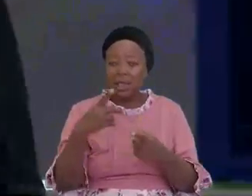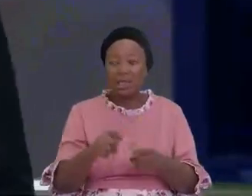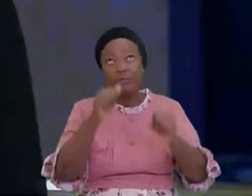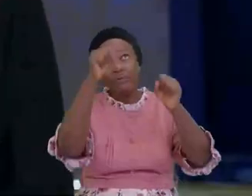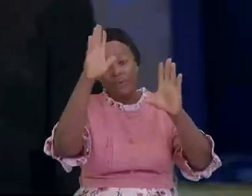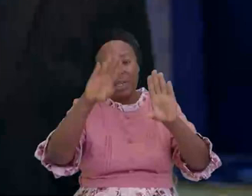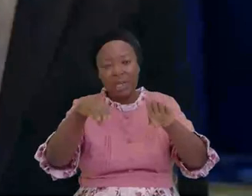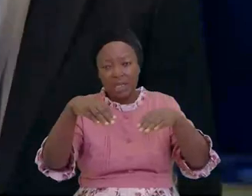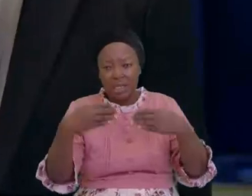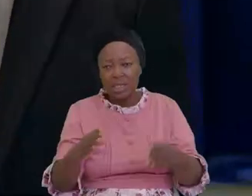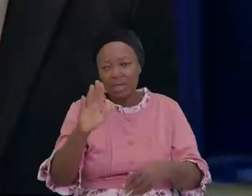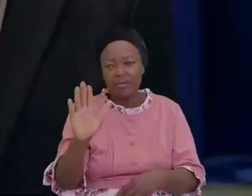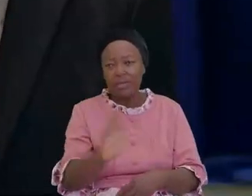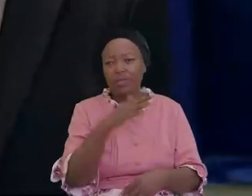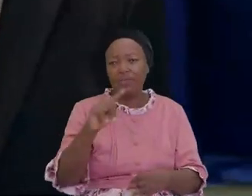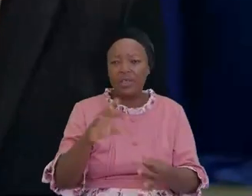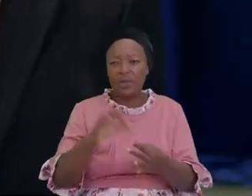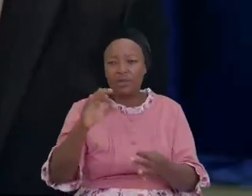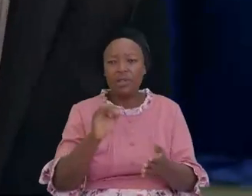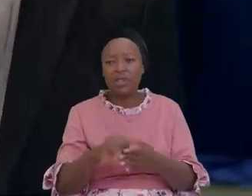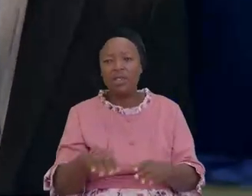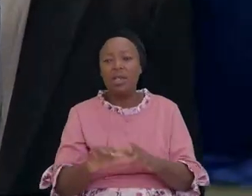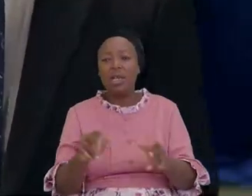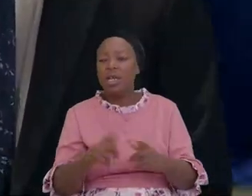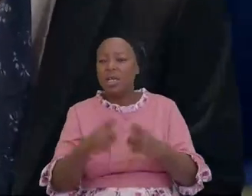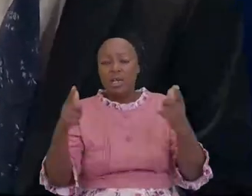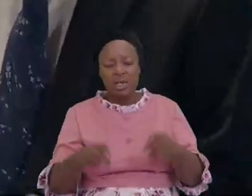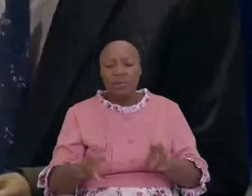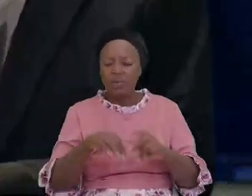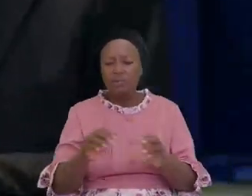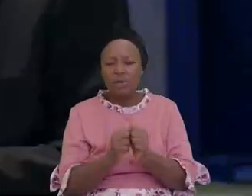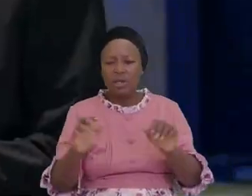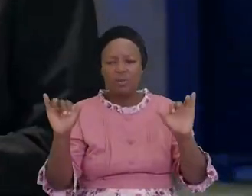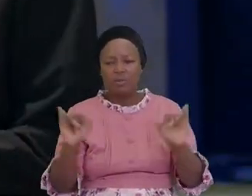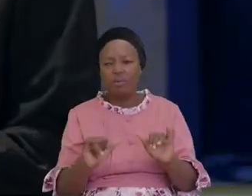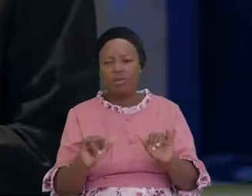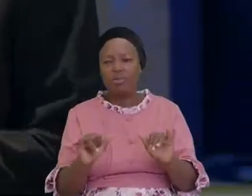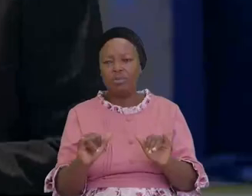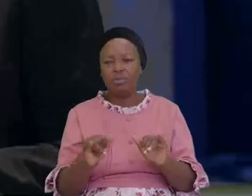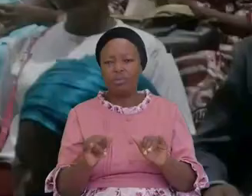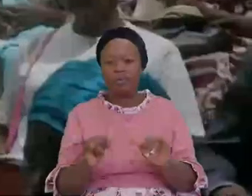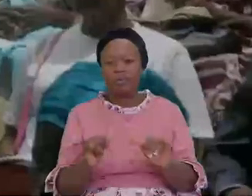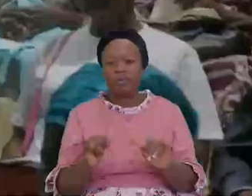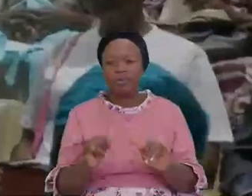Et le Père ne lui donne pas l'esprit avec mesure.